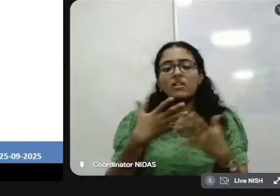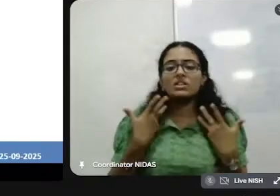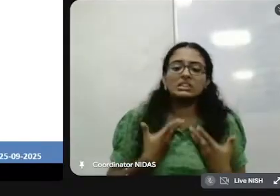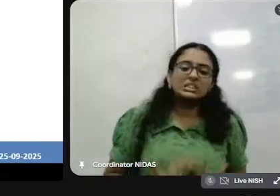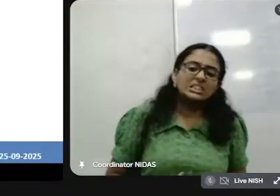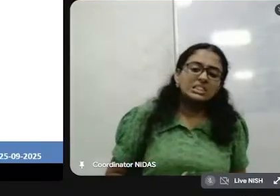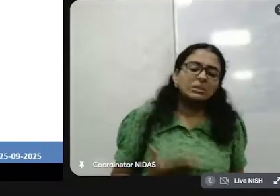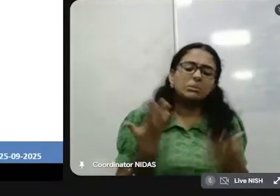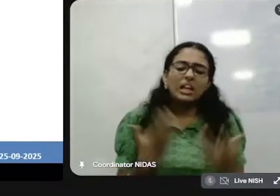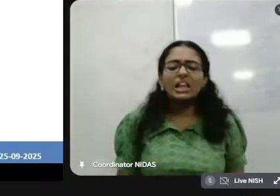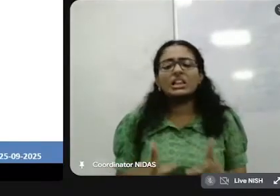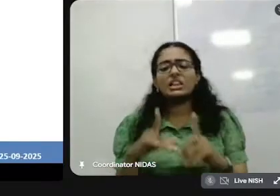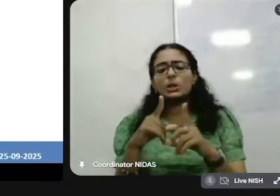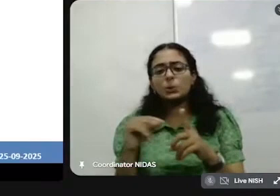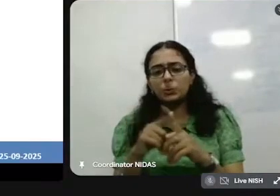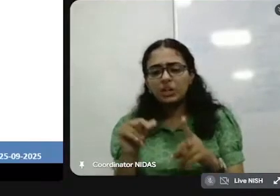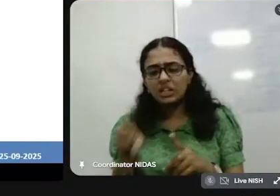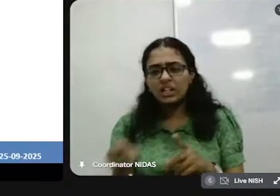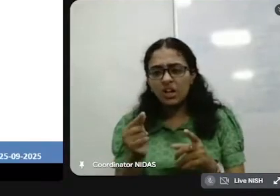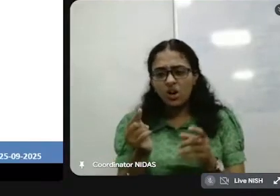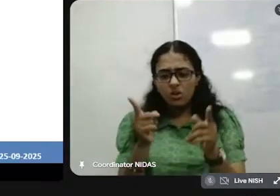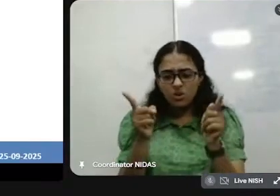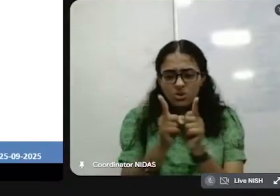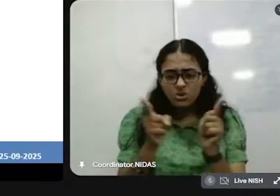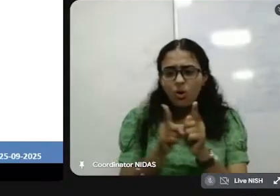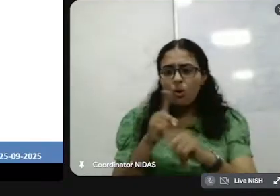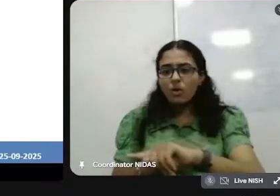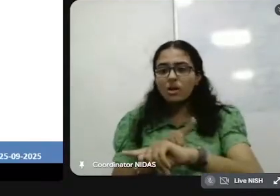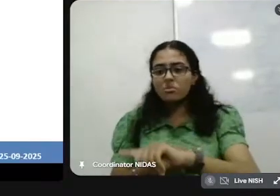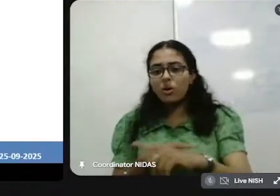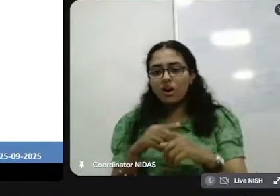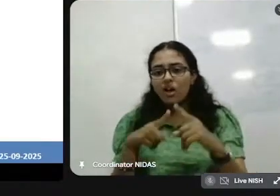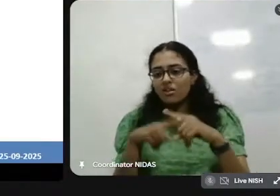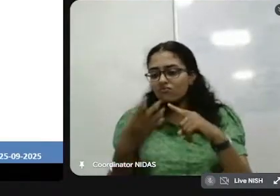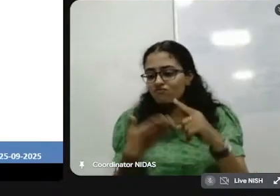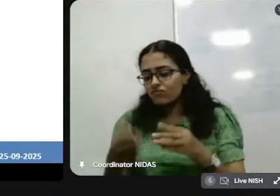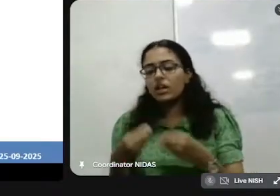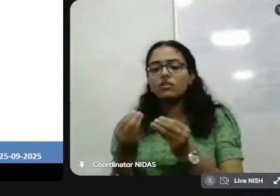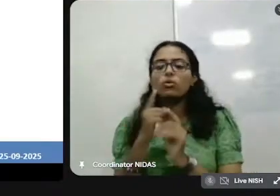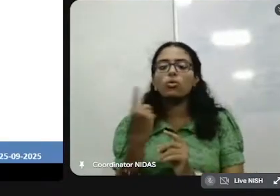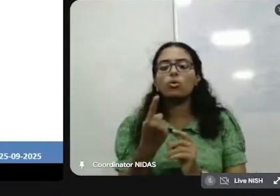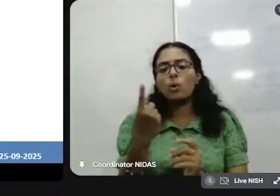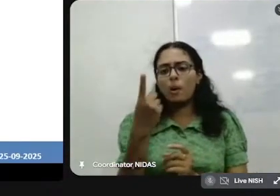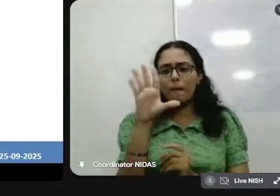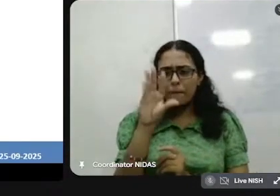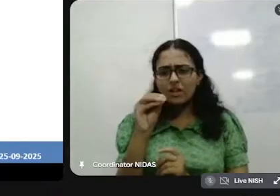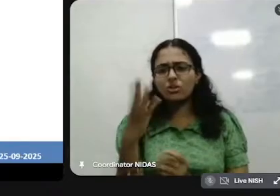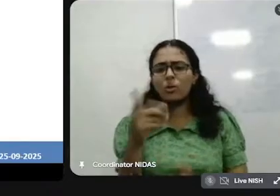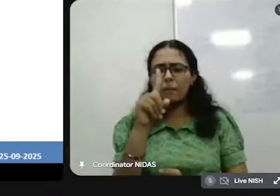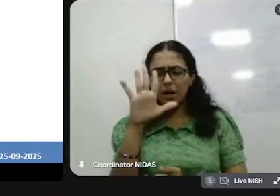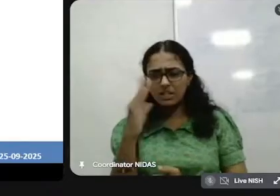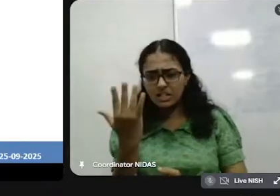ടാസ്ക് കൊടുത്താലും വളരെ ഷോർട്ട് ടൈമിലുള്ള ടാസ്ക് മാത്രമേ അവർക്ക് കൊടുക്കാനായിട്ട് പാടുള്ളൂ. മാക്സിമം ഒരു 10 മിനിറ്റ് അല്ലെ 15 മിനിറ്റ്.